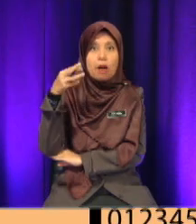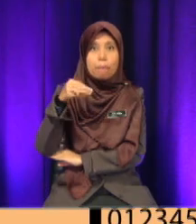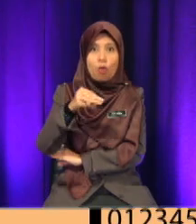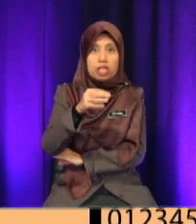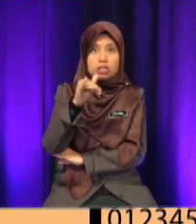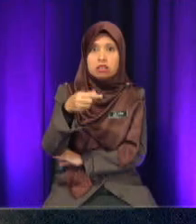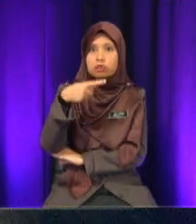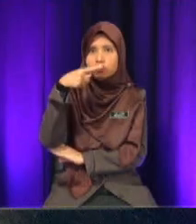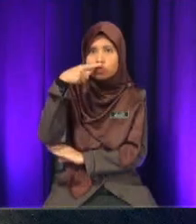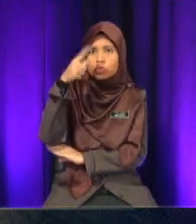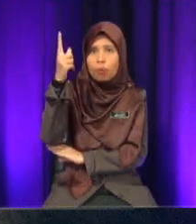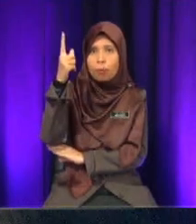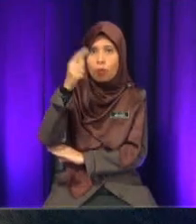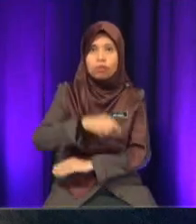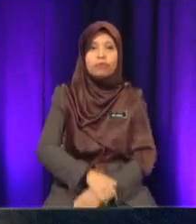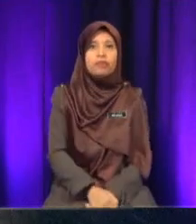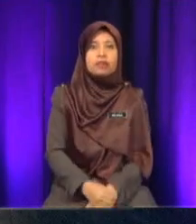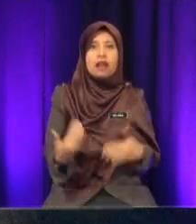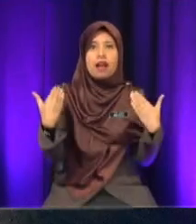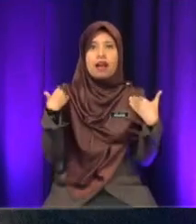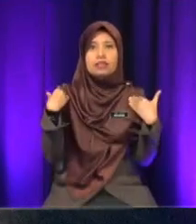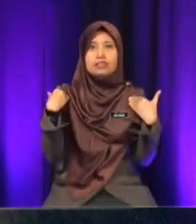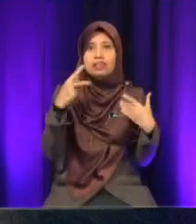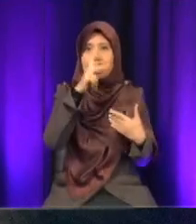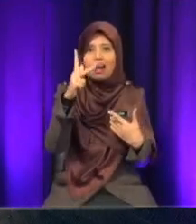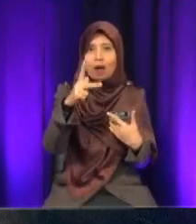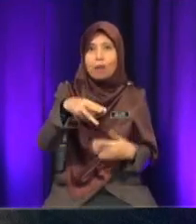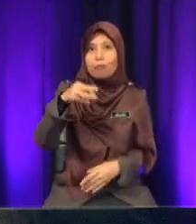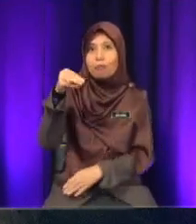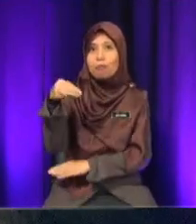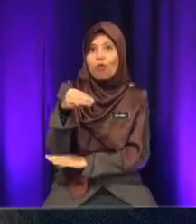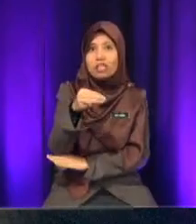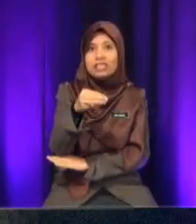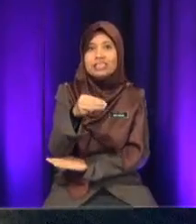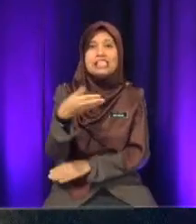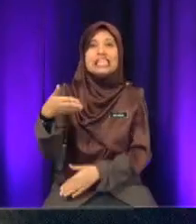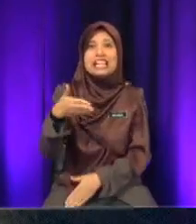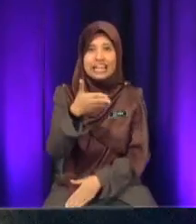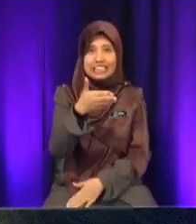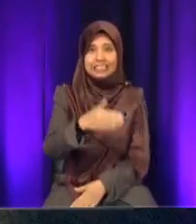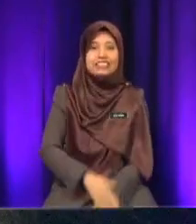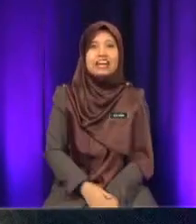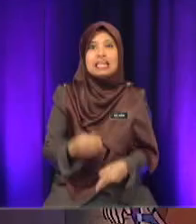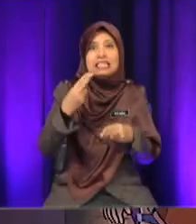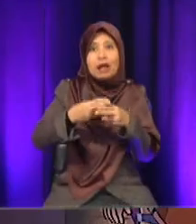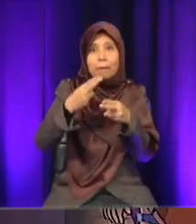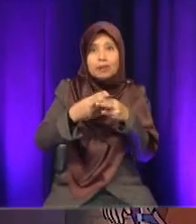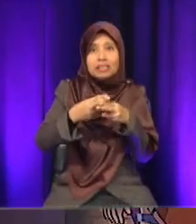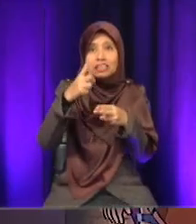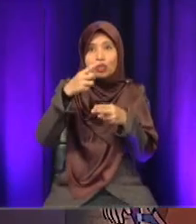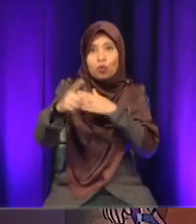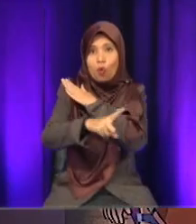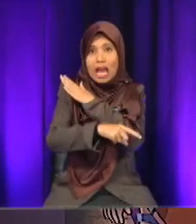si Molly ini Adakah Molly inilah ikan itu jadi murid-murid pasti ndak tahu geng siapapun kita baca